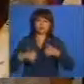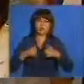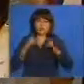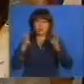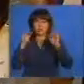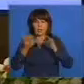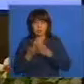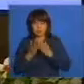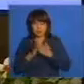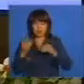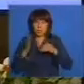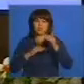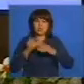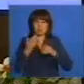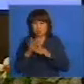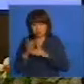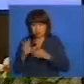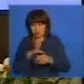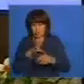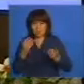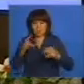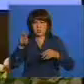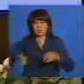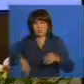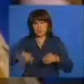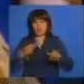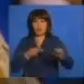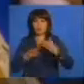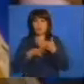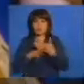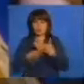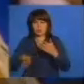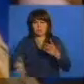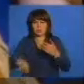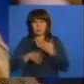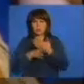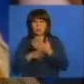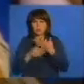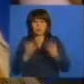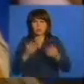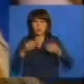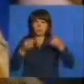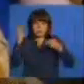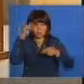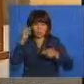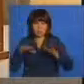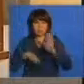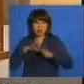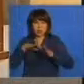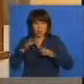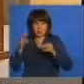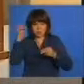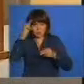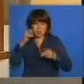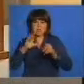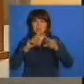пікір алмасып, өз тәжірибелерімен бөлісті. Мектеп директорлары мен орынбасарлары үшін сапалы басқару, сапалы білім беру, ал педагогтар үшін